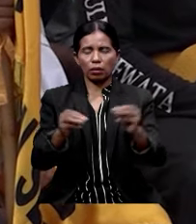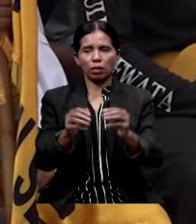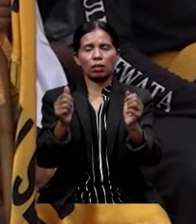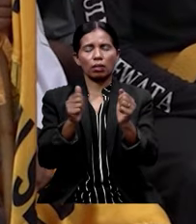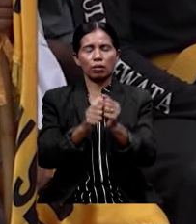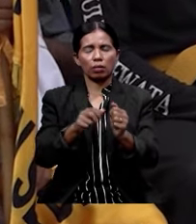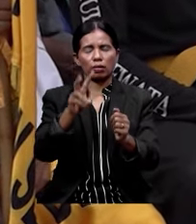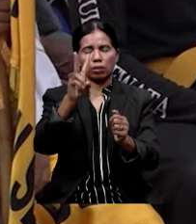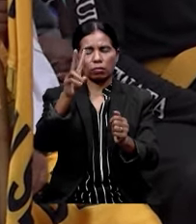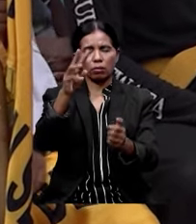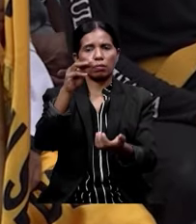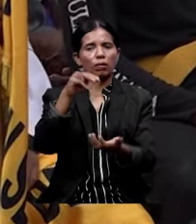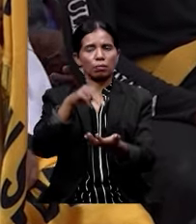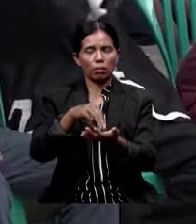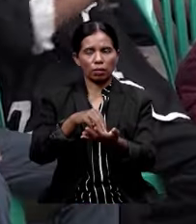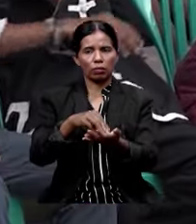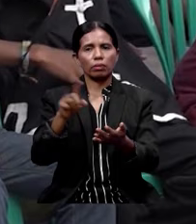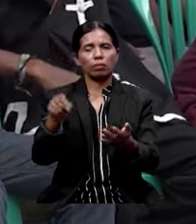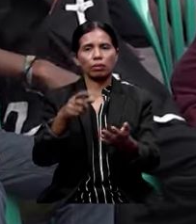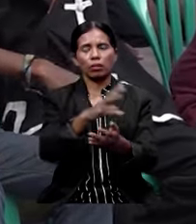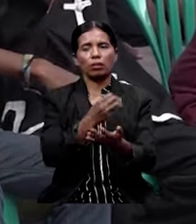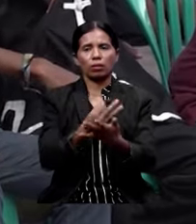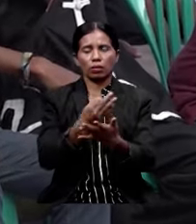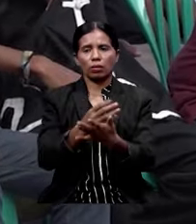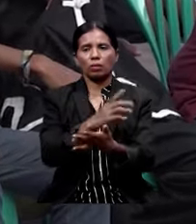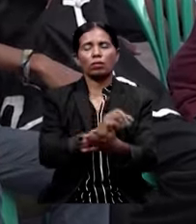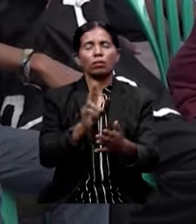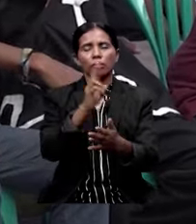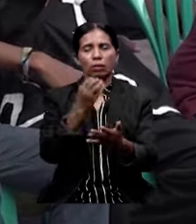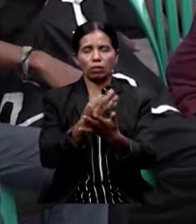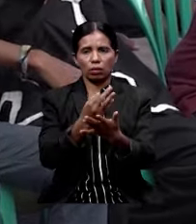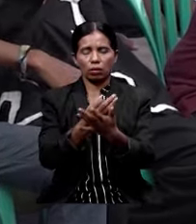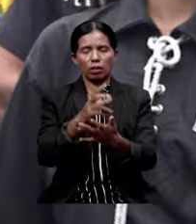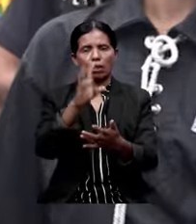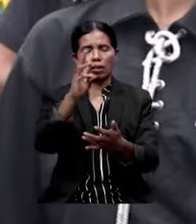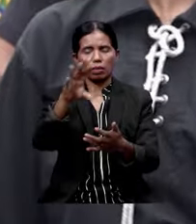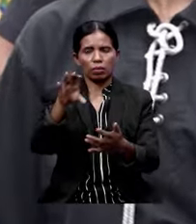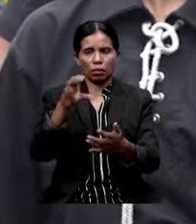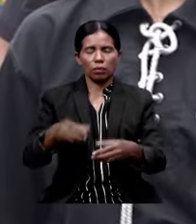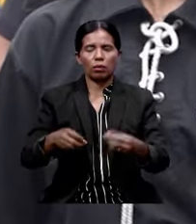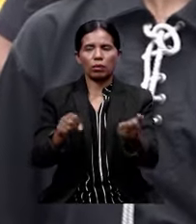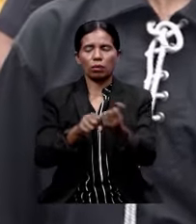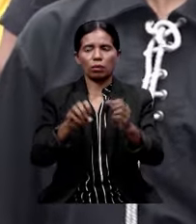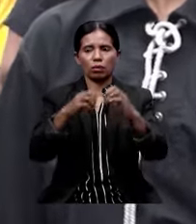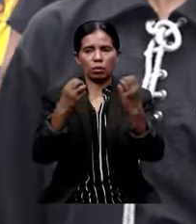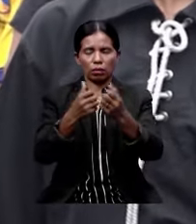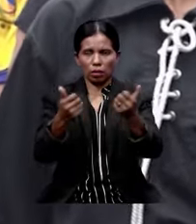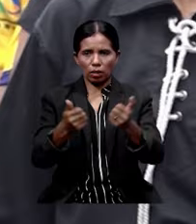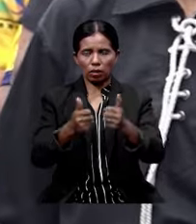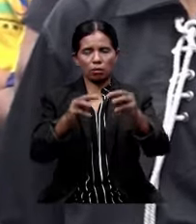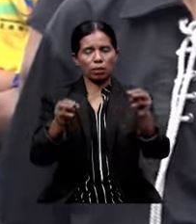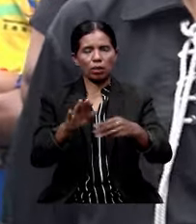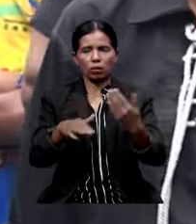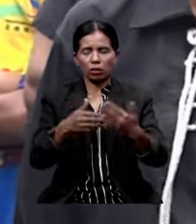rua 0,5 resen. Usi orçamento tokon rua resen ne, gasta ona rihun atus nen, hodi fo apoio ba organização arte marcial sira,